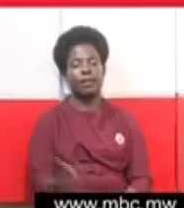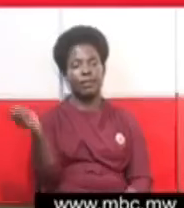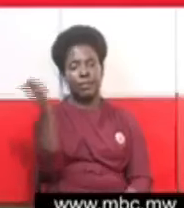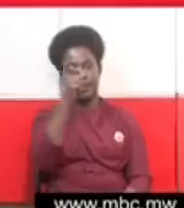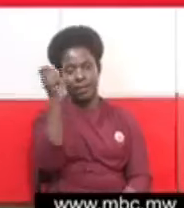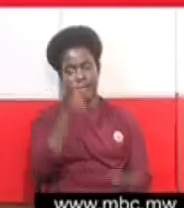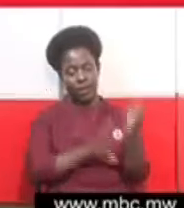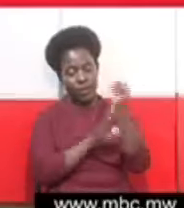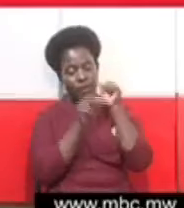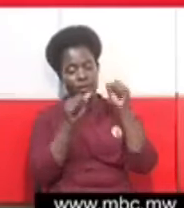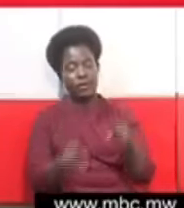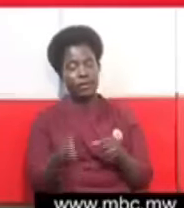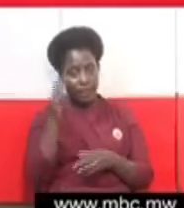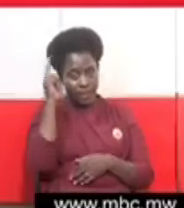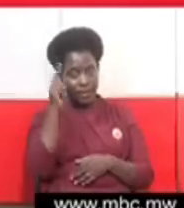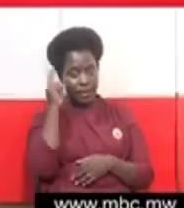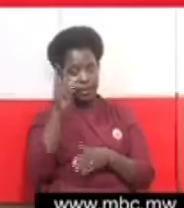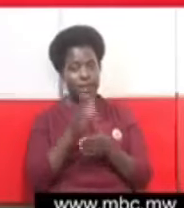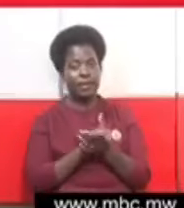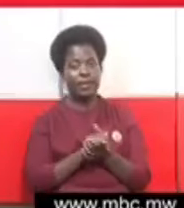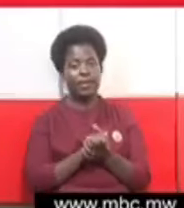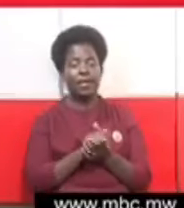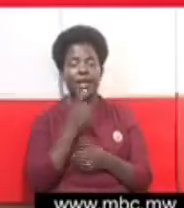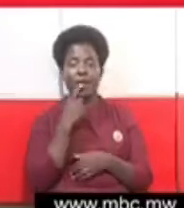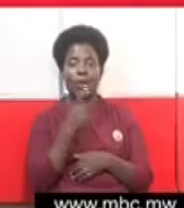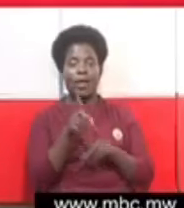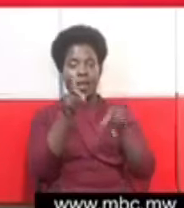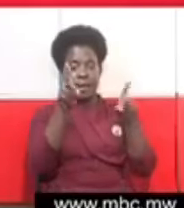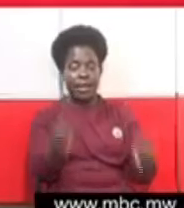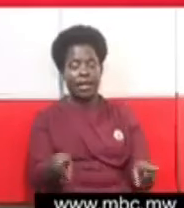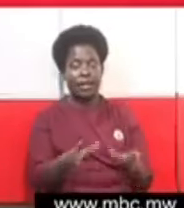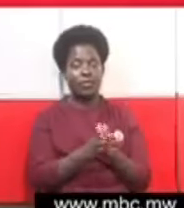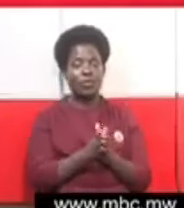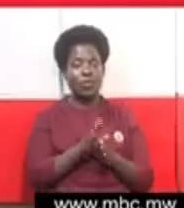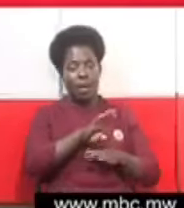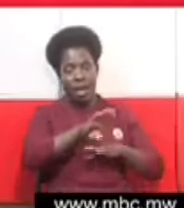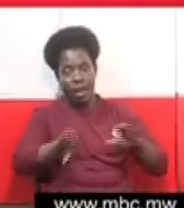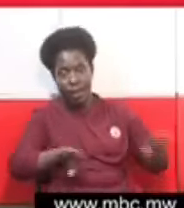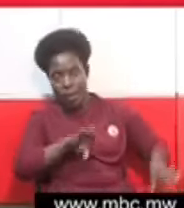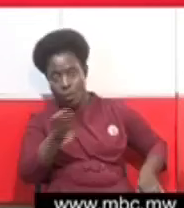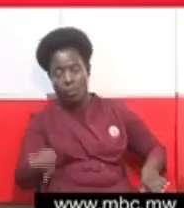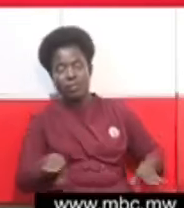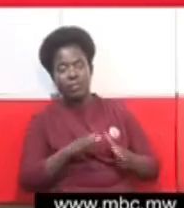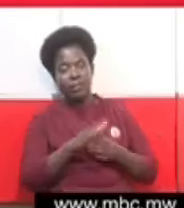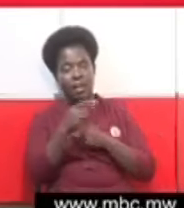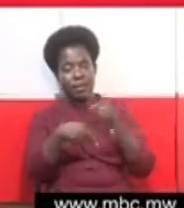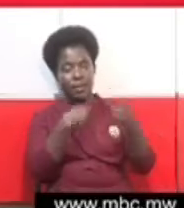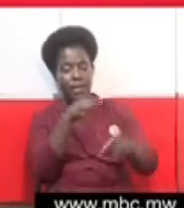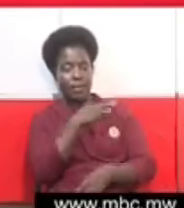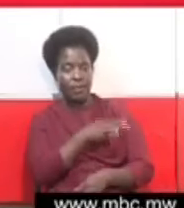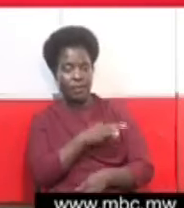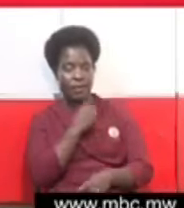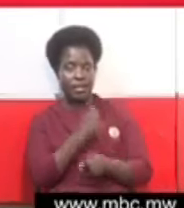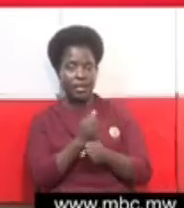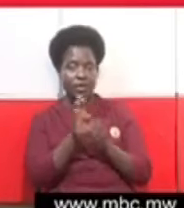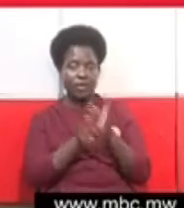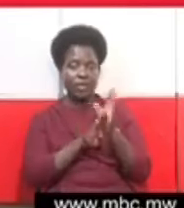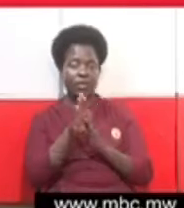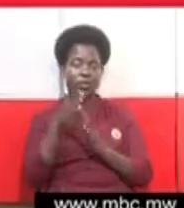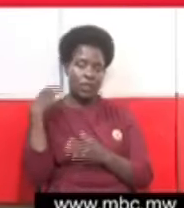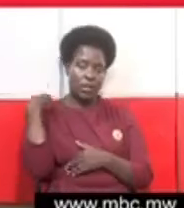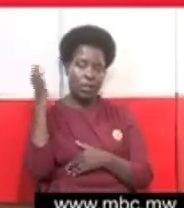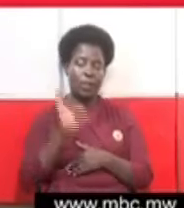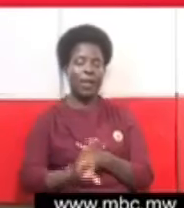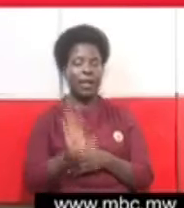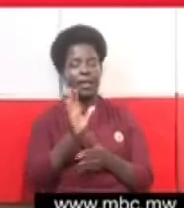President wa dziko lino Dr. Lazarus Chakwera wati anthu amboma la Mangoji apitilira kupindula ndi ntchito za chitukuko za boma